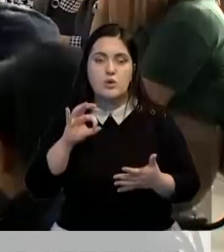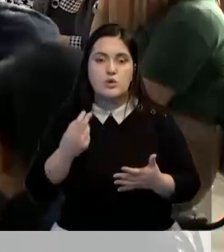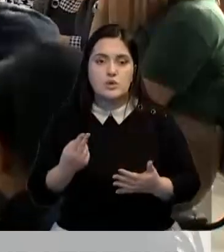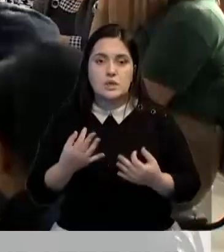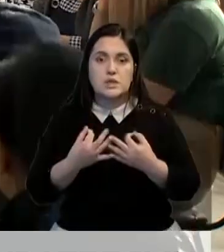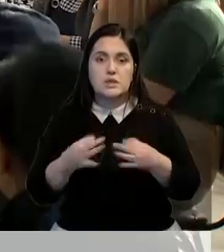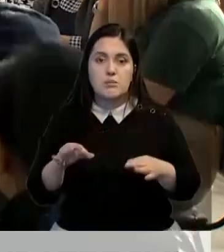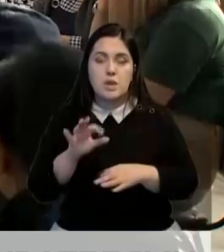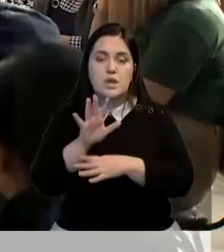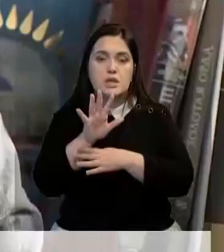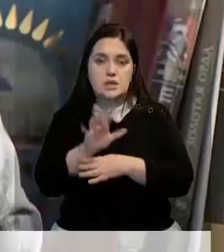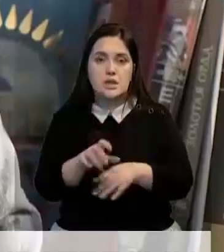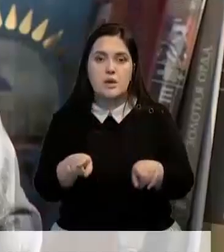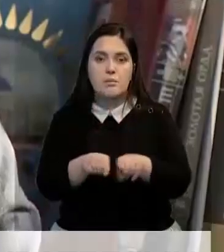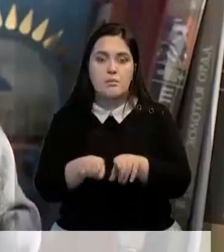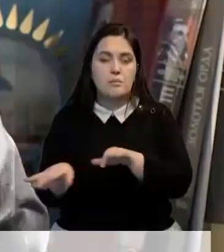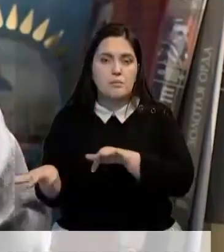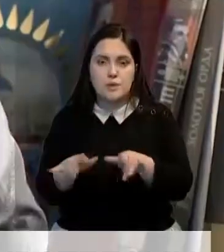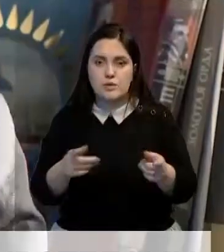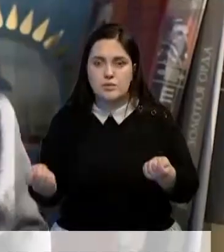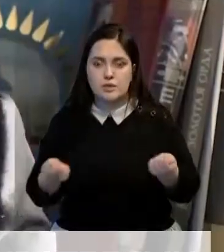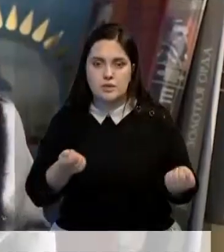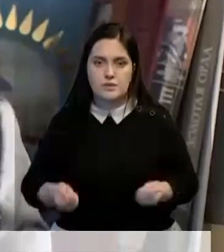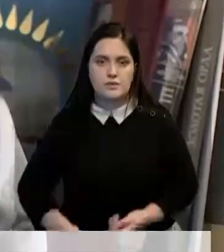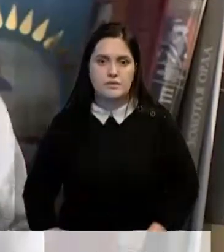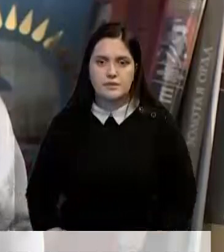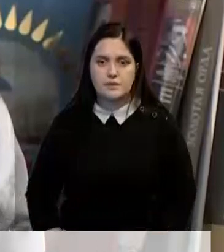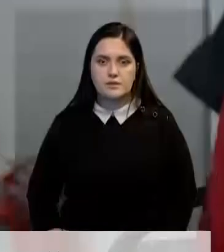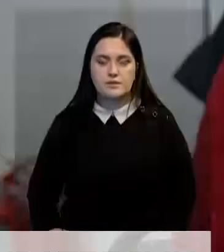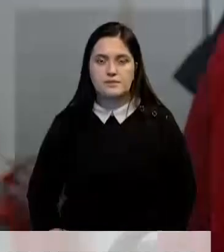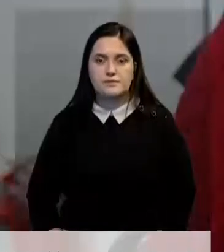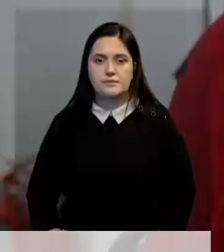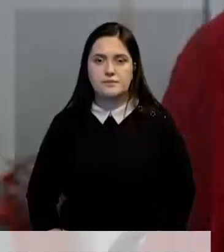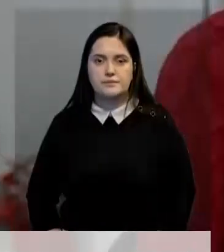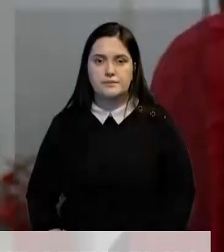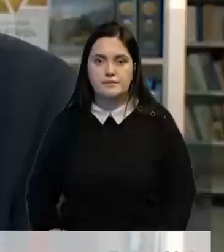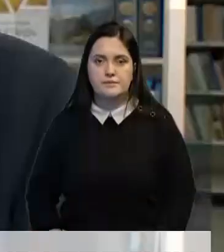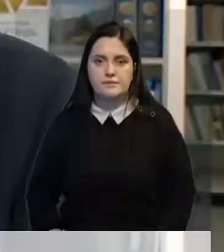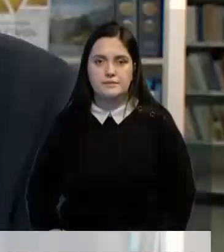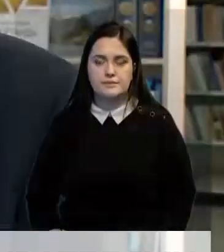отписки чиновников. Социал-демократы раскритиковали подобные действия властей.